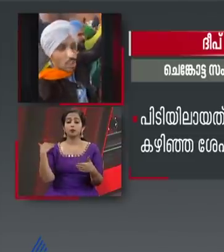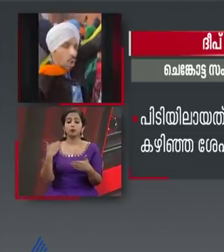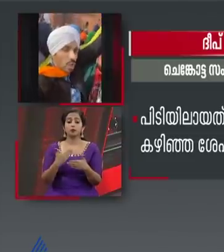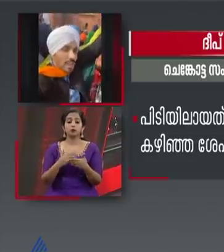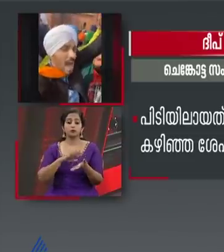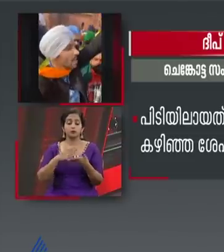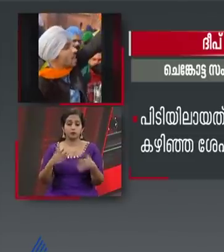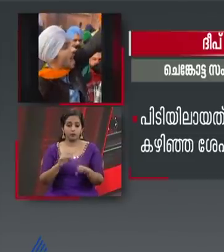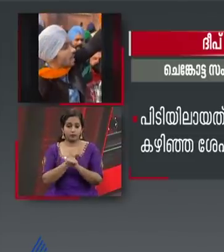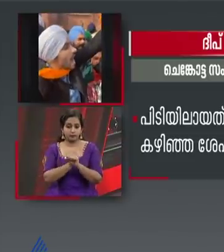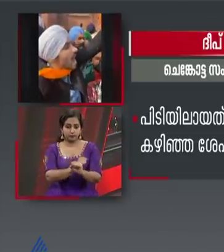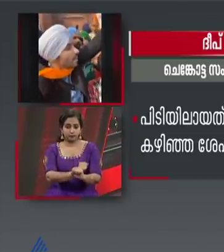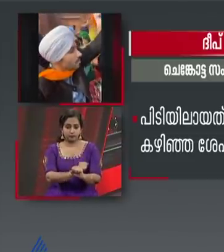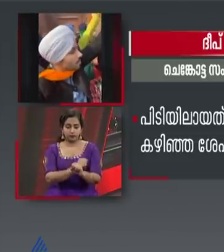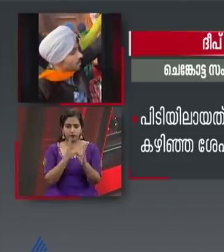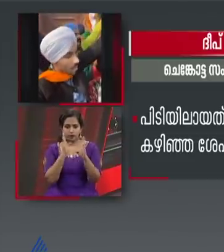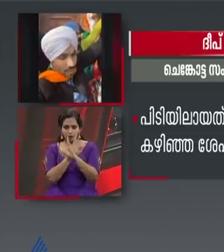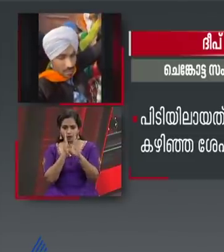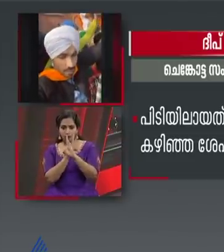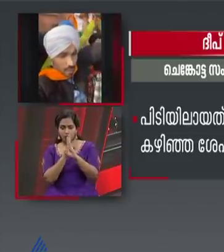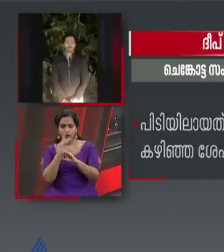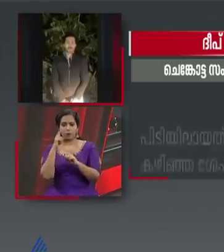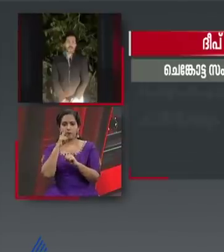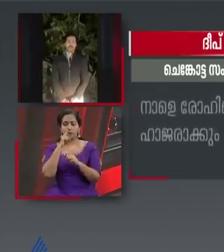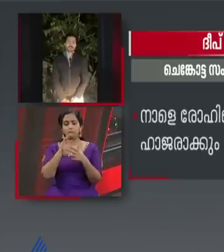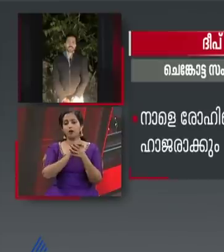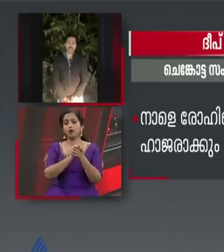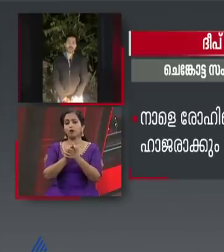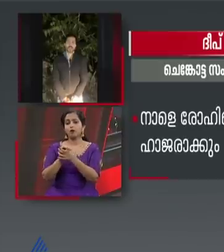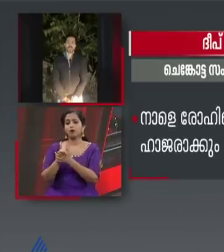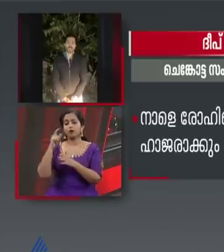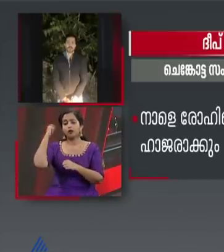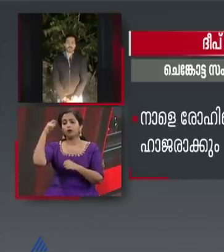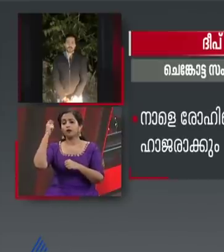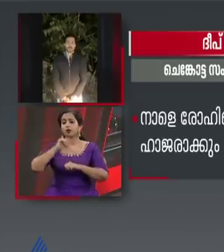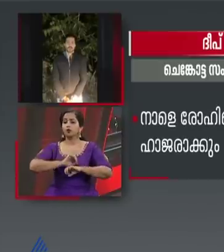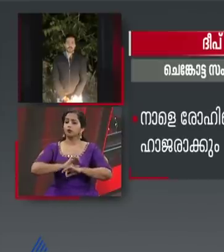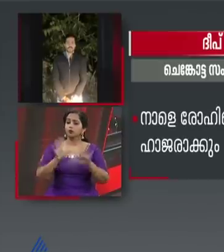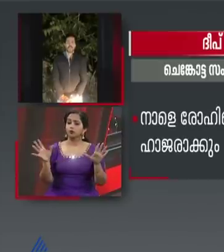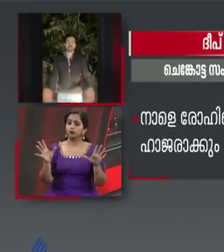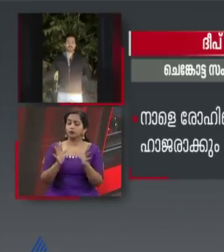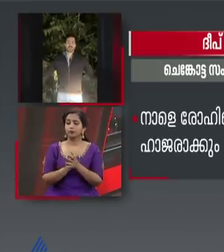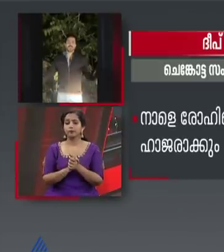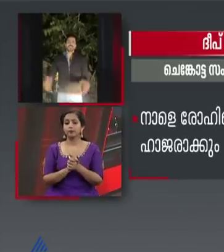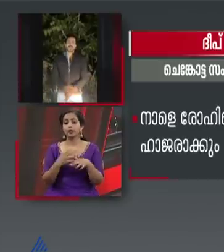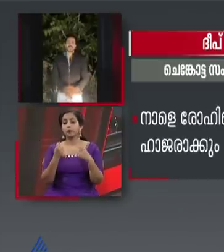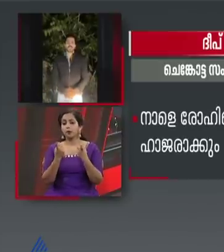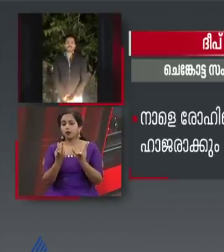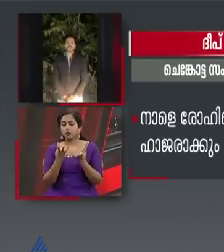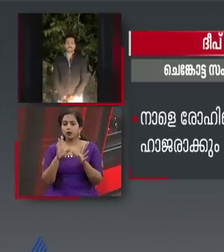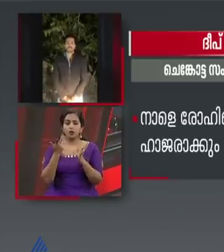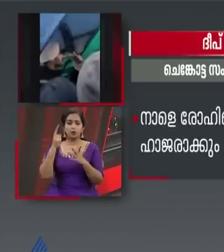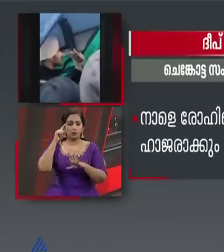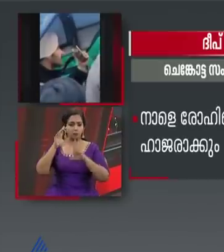വിദേശത്തുള്ള വരദാ സുഹൃത്ത് വഴി സാമൂഹിക മാധ്യമങ്ങളിൽ ഇയാൾ വീഡിയോ പ്രചരിപ്പിച്ചിരുന്നു. കലാപത്തിന് ആഹ്വാനം ചെയ്യൽ, ക്രിമിനൽ ഗൂഢാലോചന